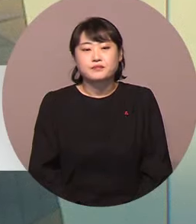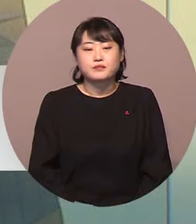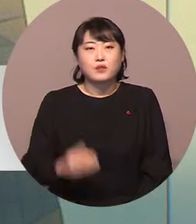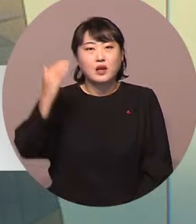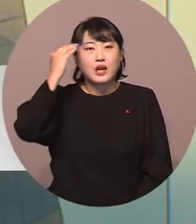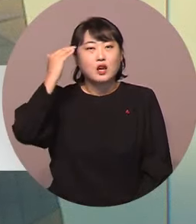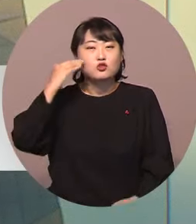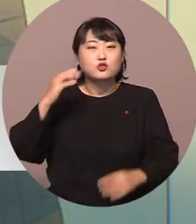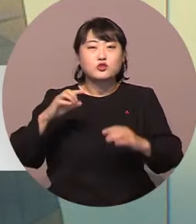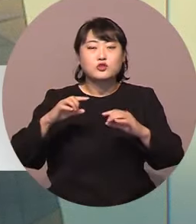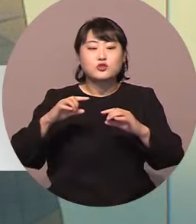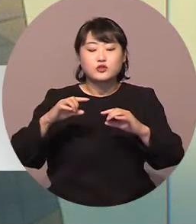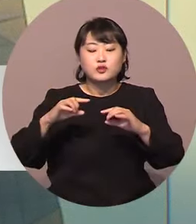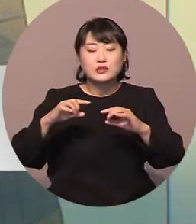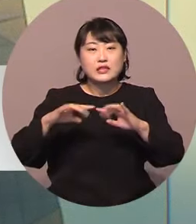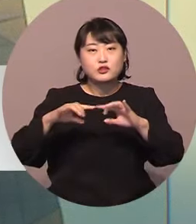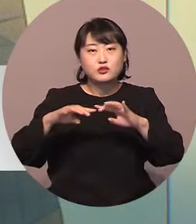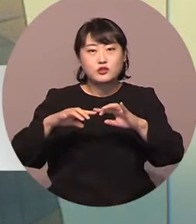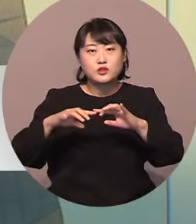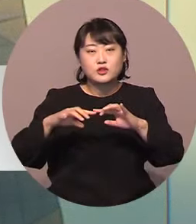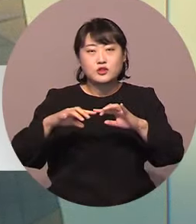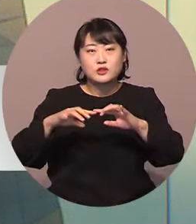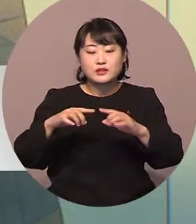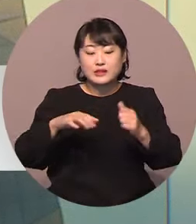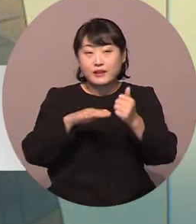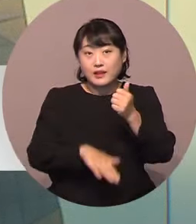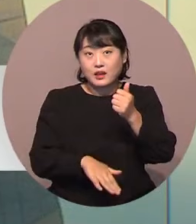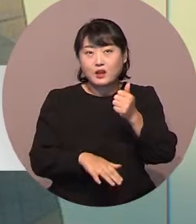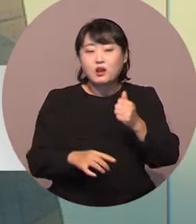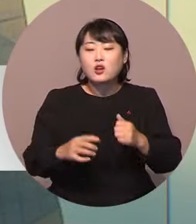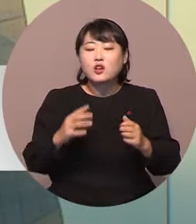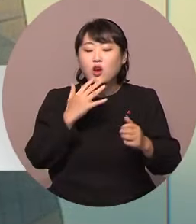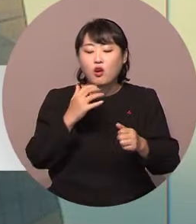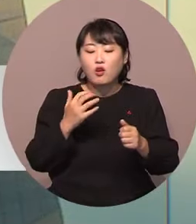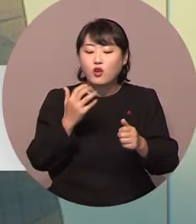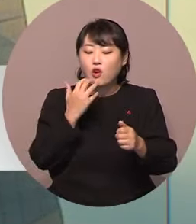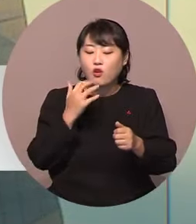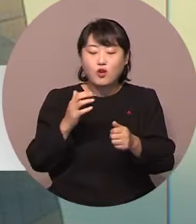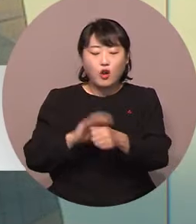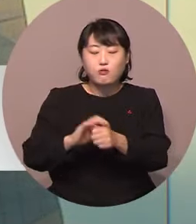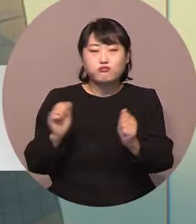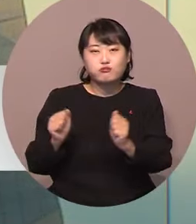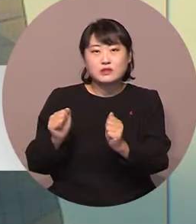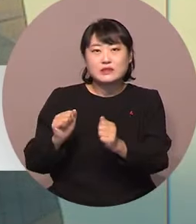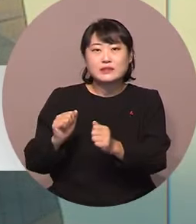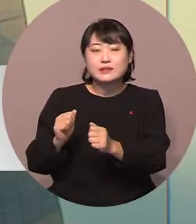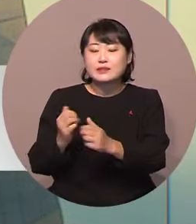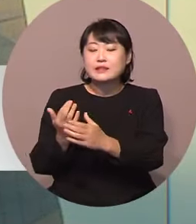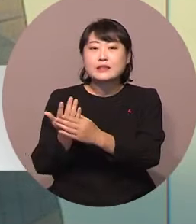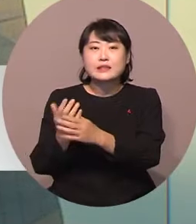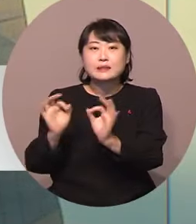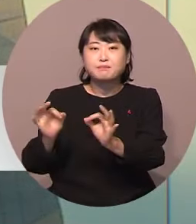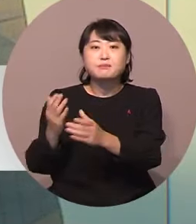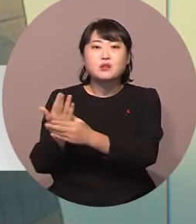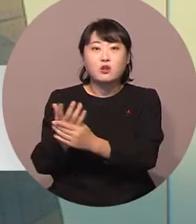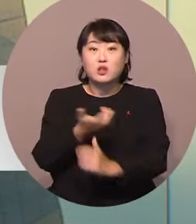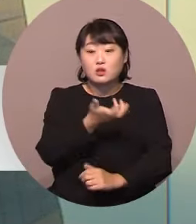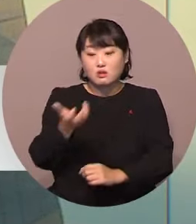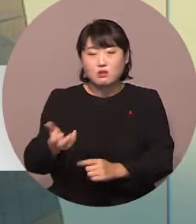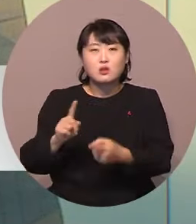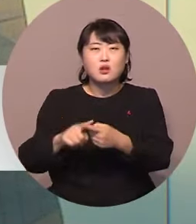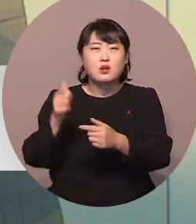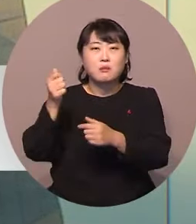한전 기술 사나 대전 원자로 설계 개발 본부를 경북 김천으로 이전하려는 움직임과 그 파장 대전 mbc 연속